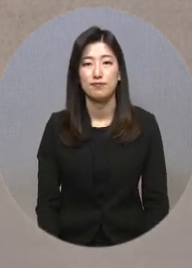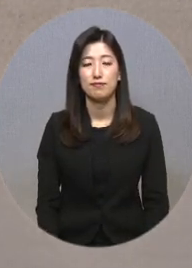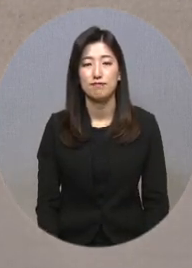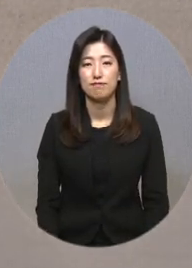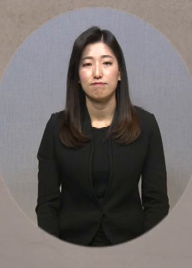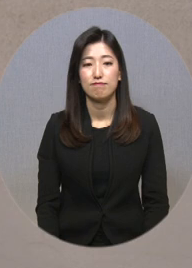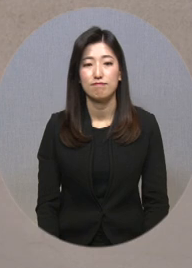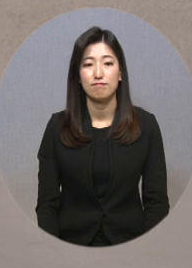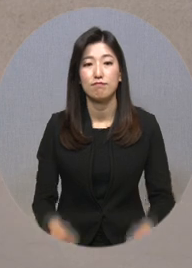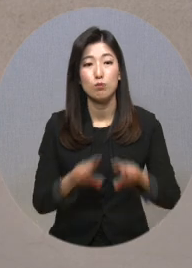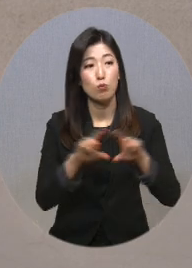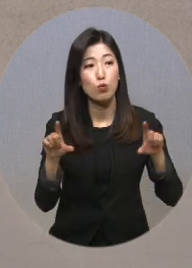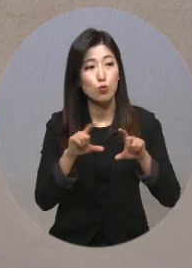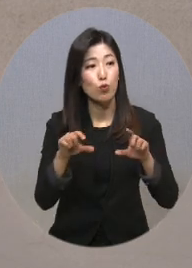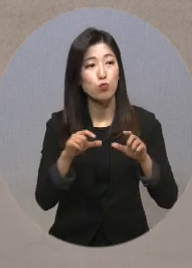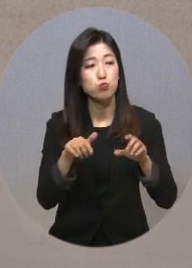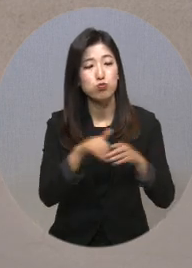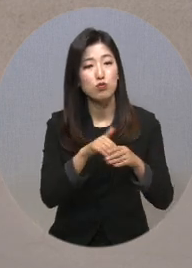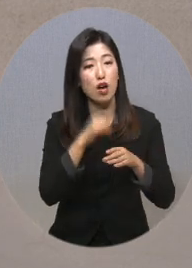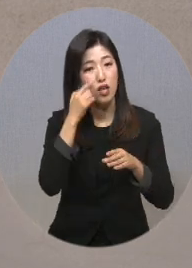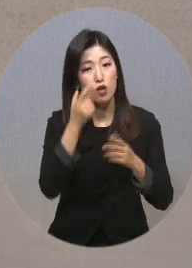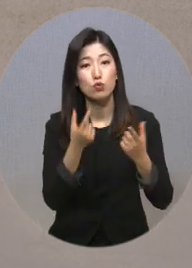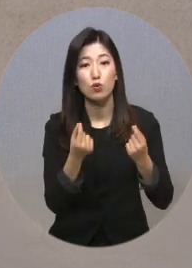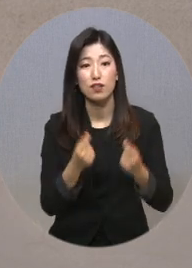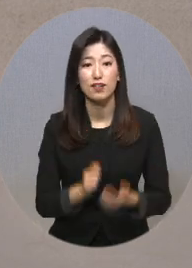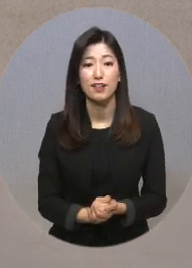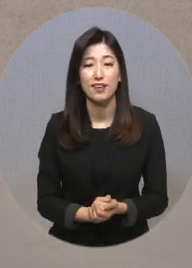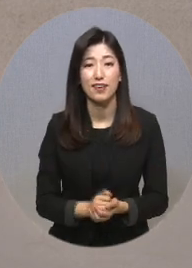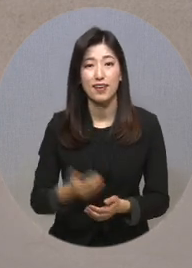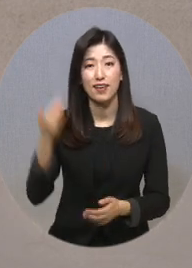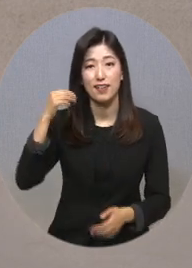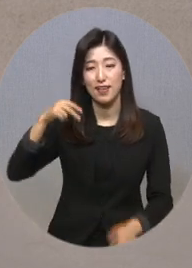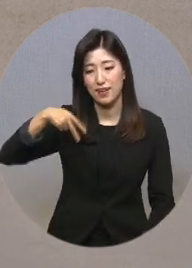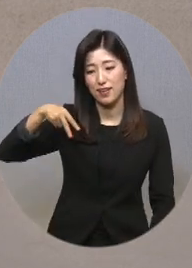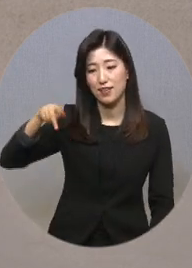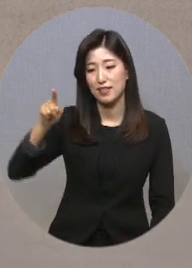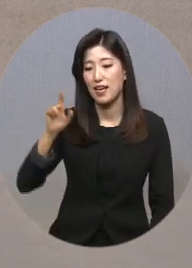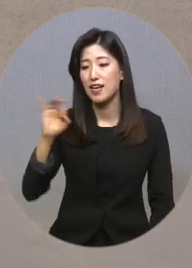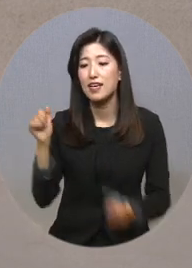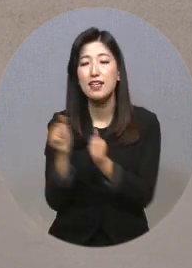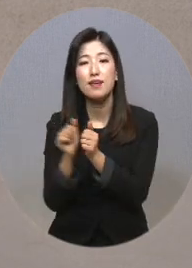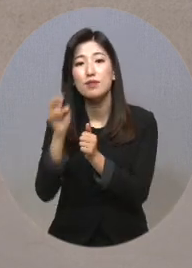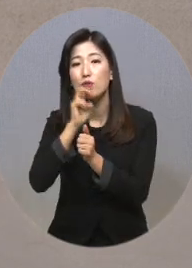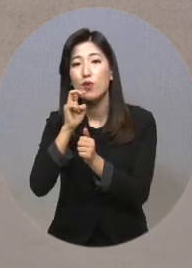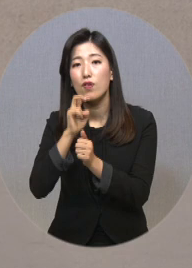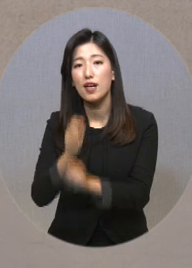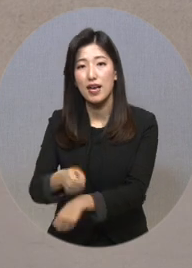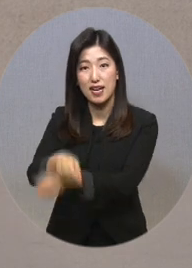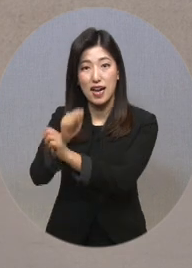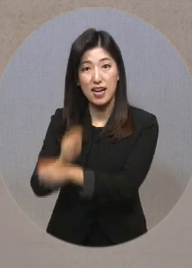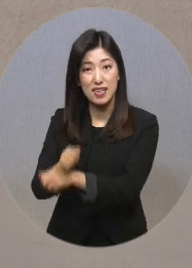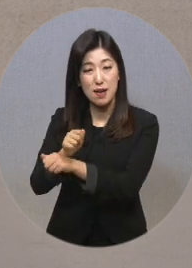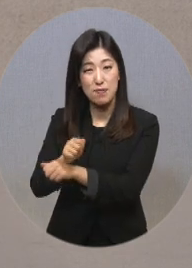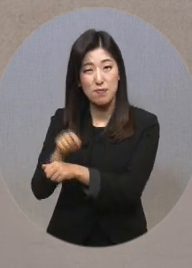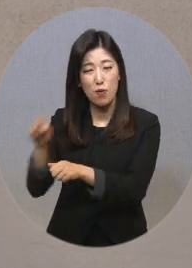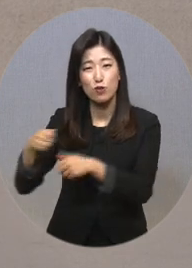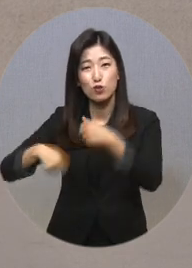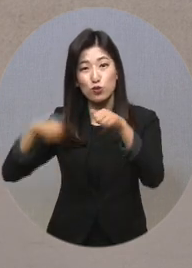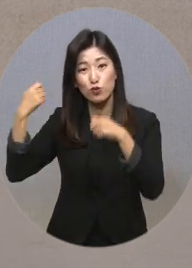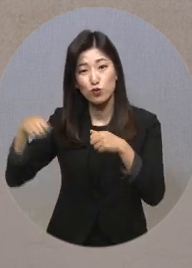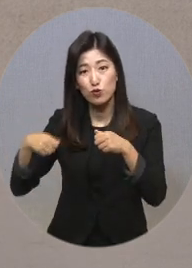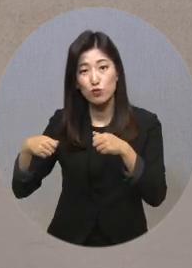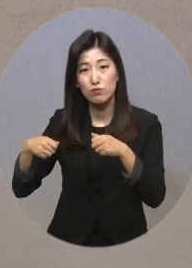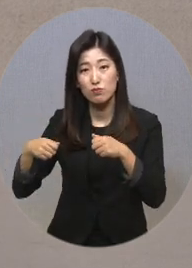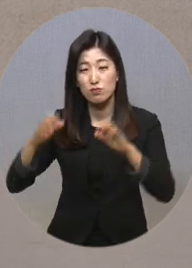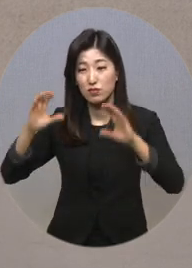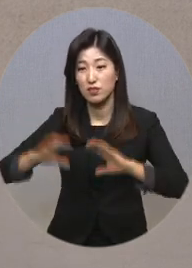대중문화예술도 마찬가지입니다. 그 싸이 강남 스타일이 히트칠 때 세계인들이 강남이